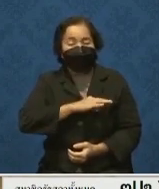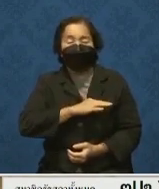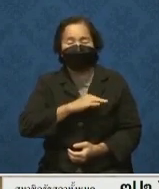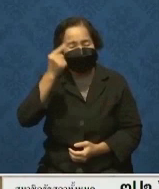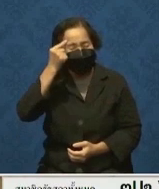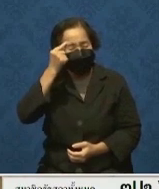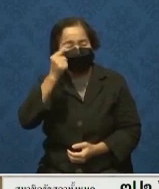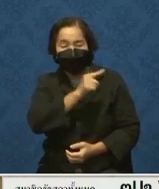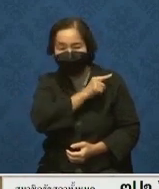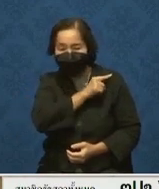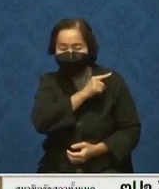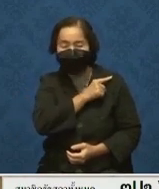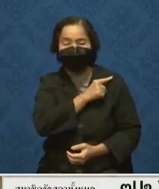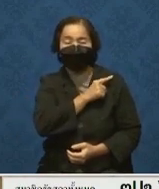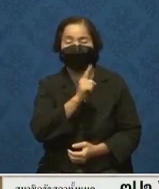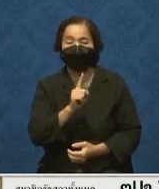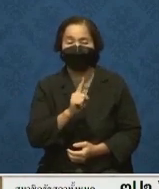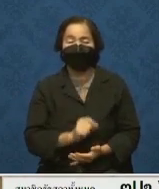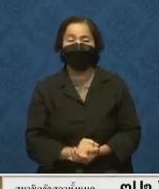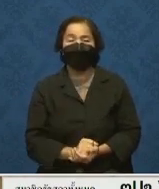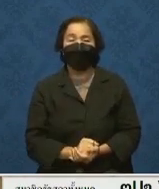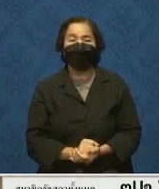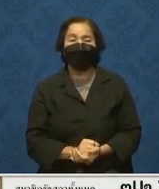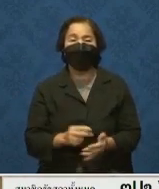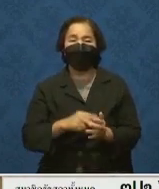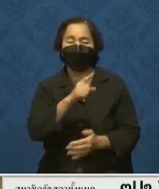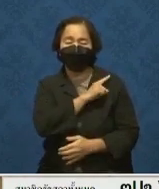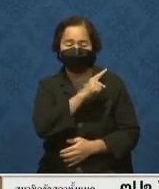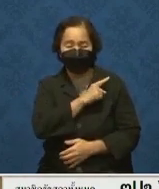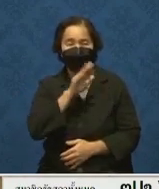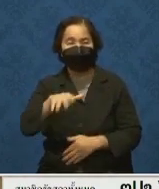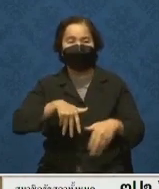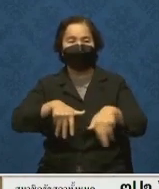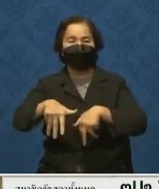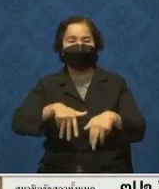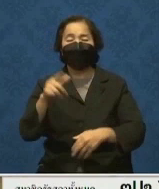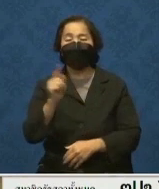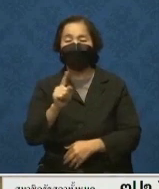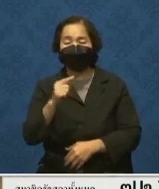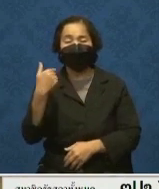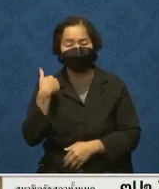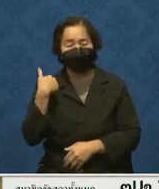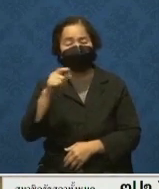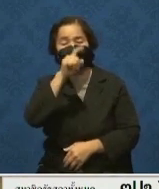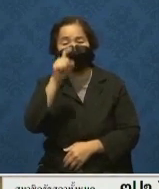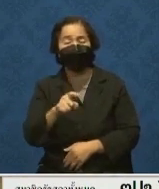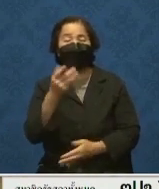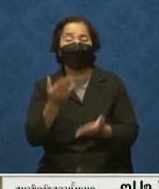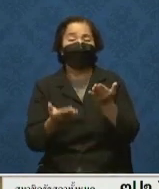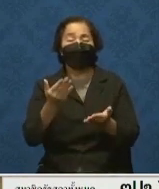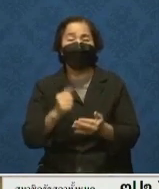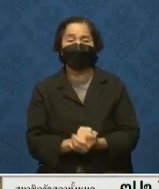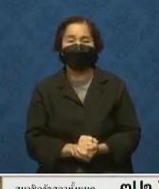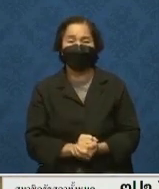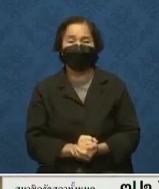รัผิดชอบต statsรมกบ้างมสตงคนทท่รกฎหมายนออกมา